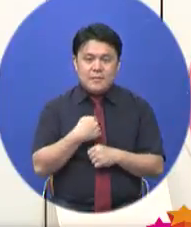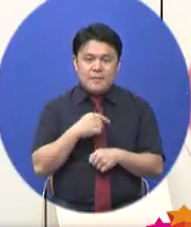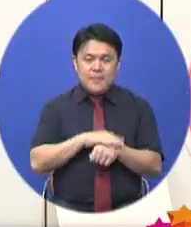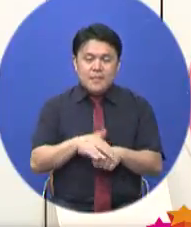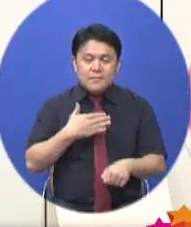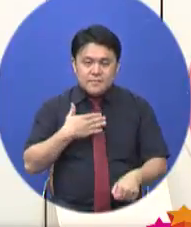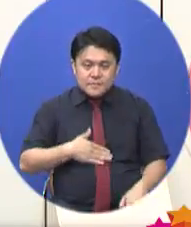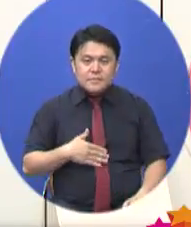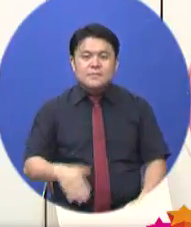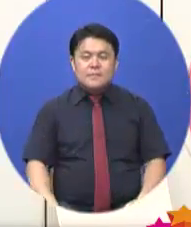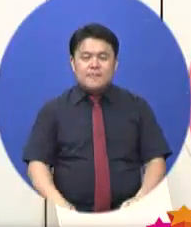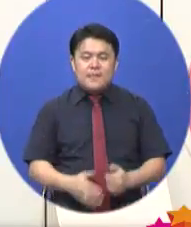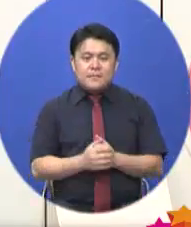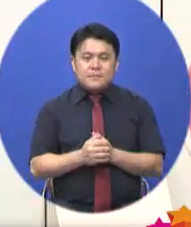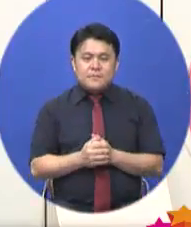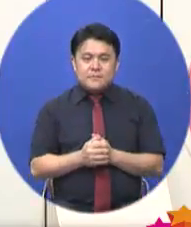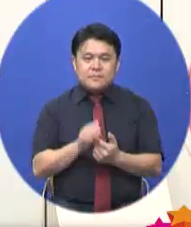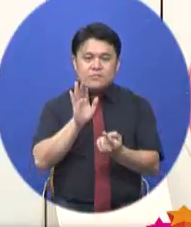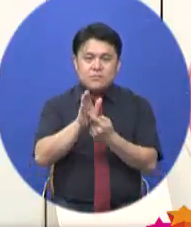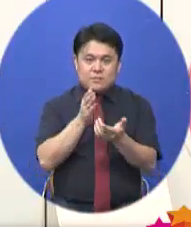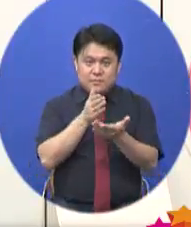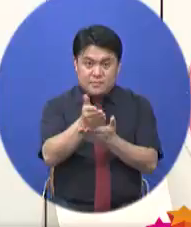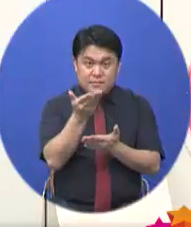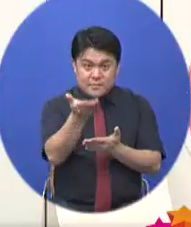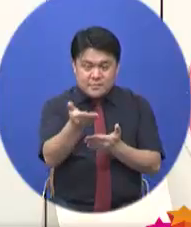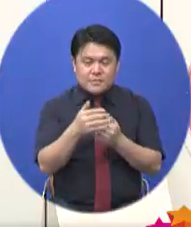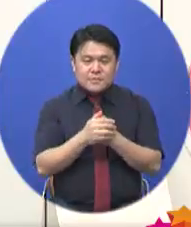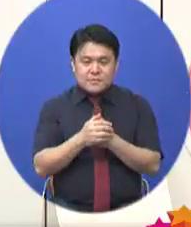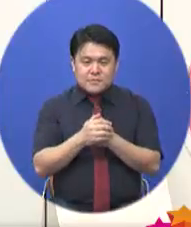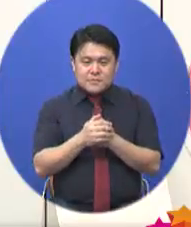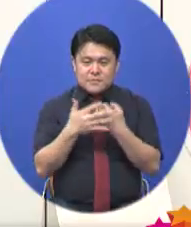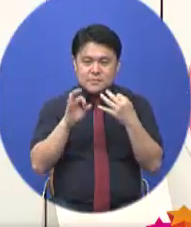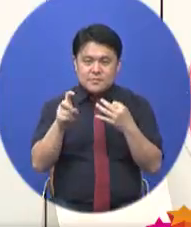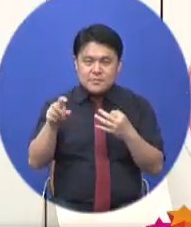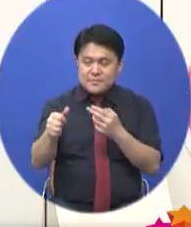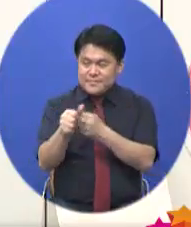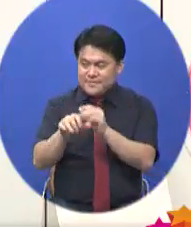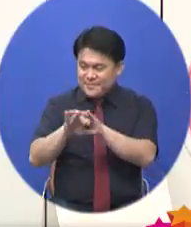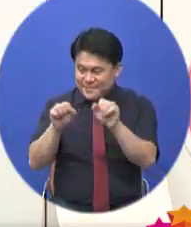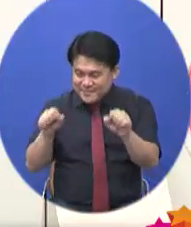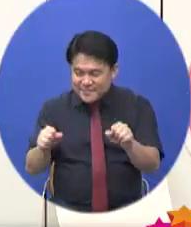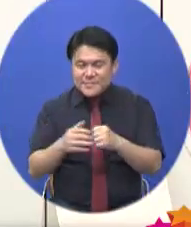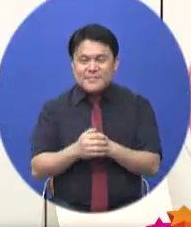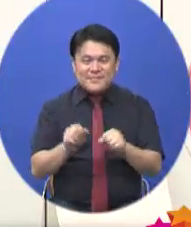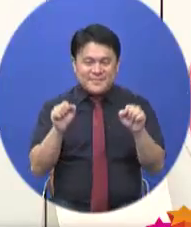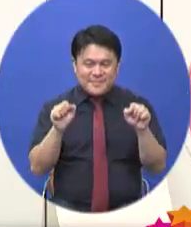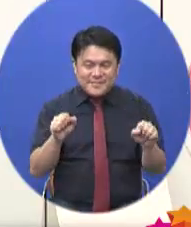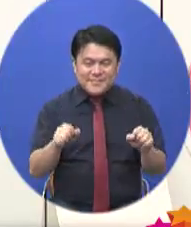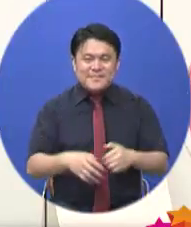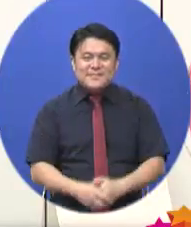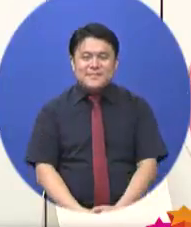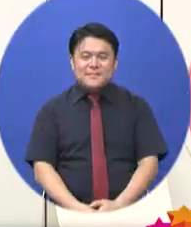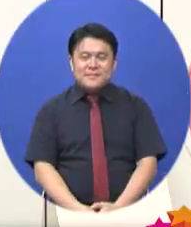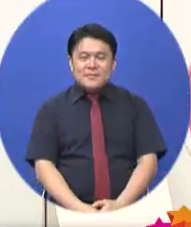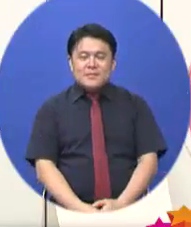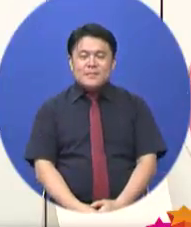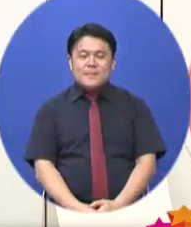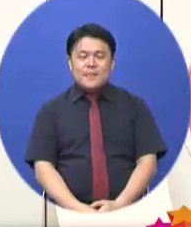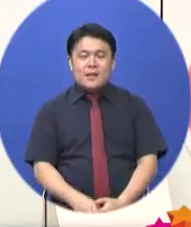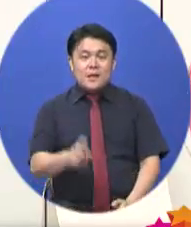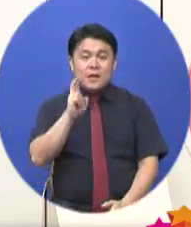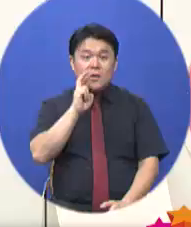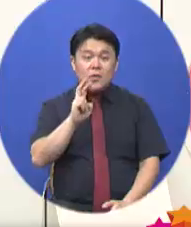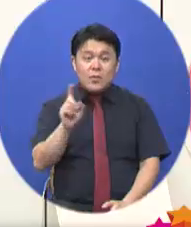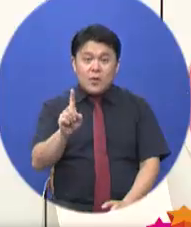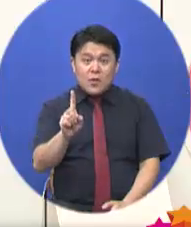잘 알죠? 네, 네. 네 우리 홍보대사님. 네. 김용남 선생님, 안녕하세요. 네, 안녕하십니까? 예. 오늘은